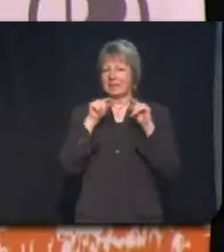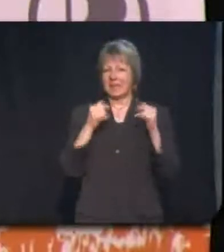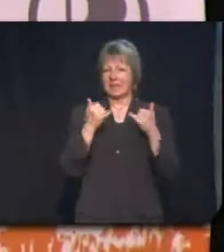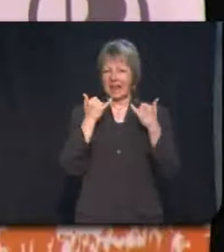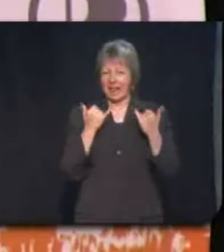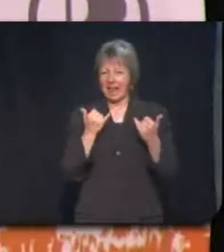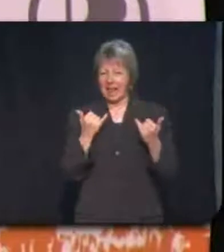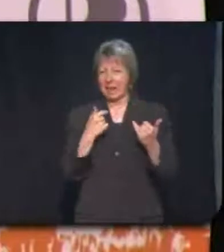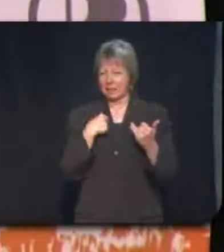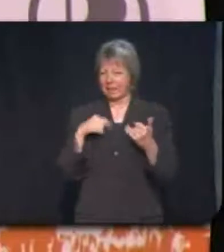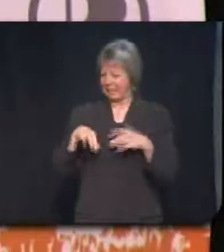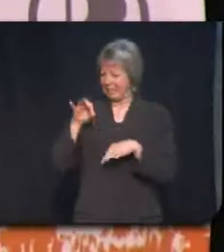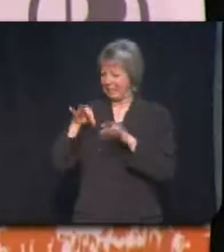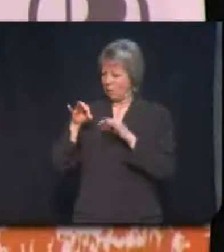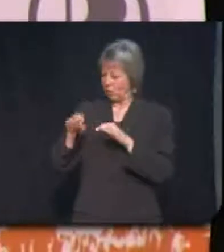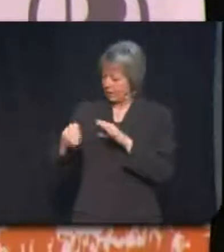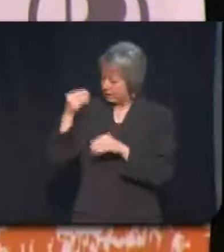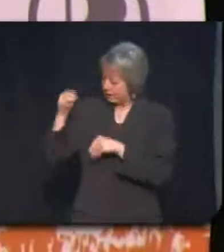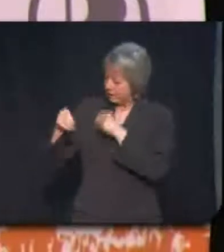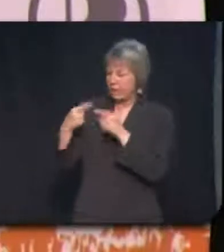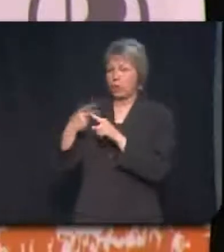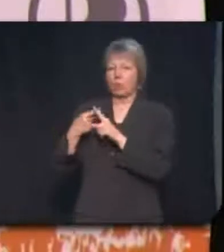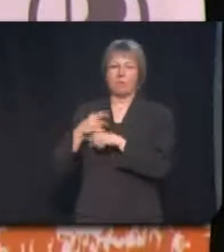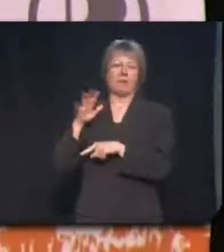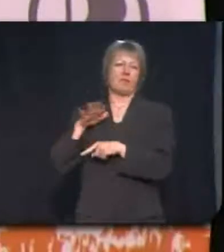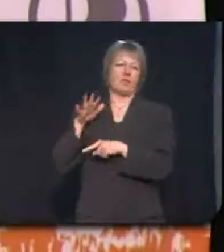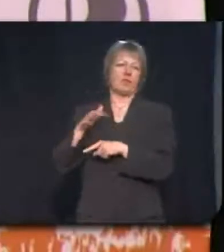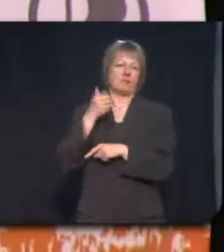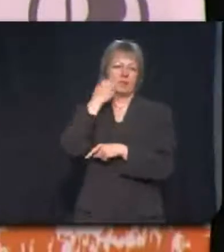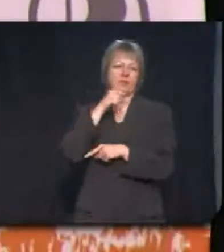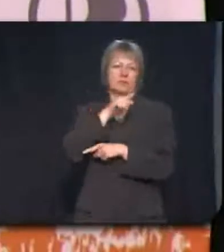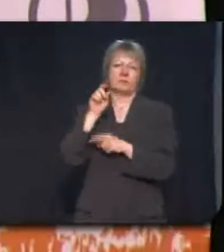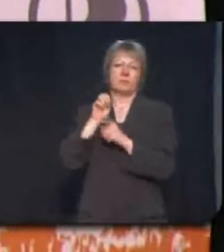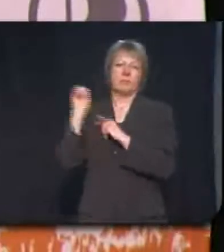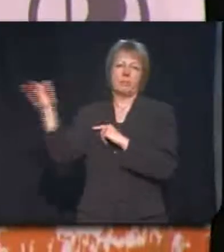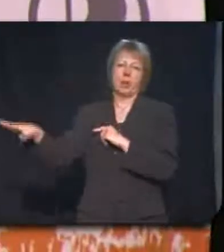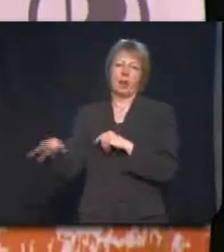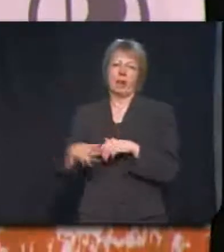gerade eben wieder gefunden ihr könnt ihn wegschmeißen